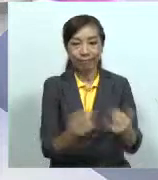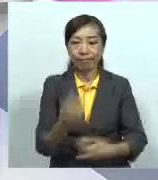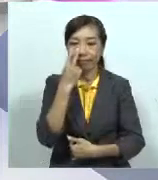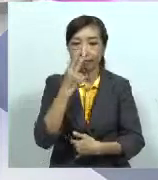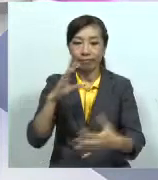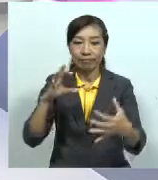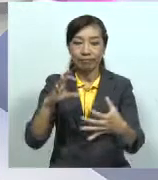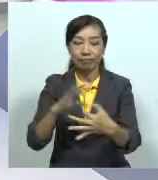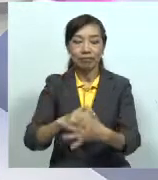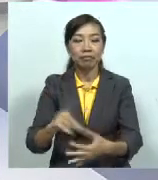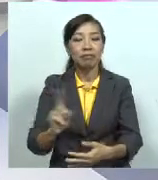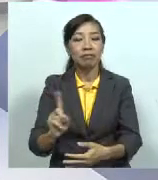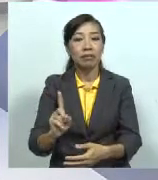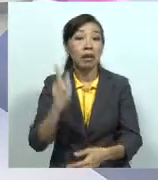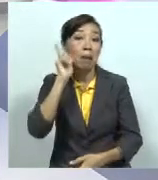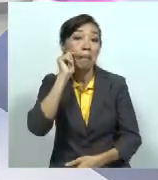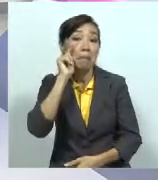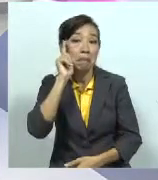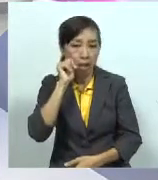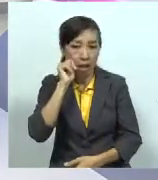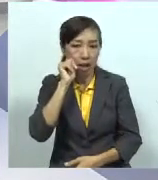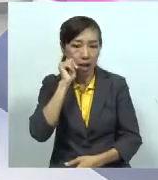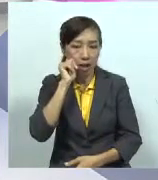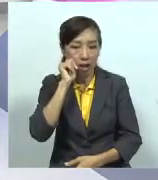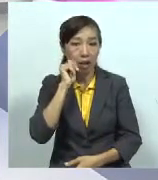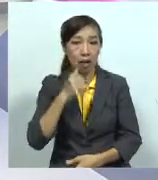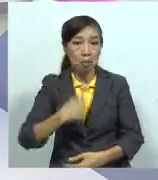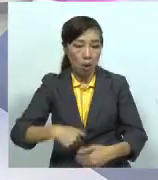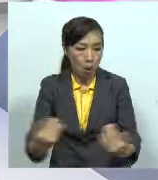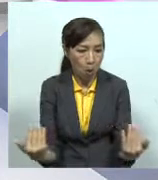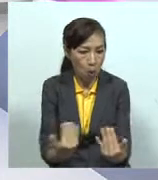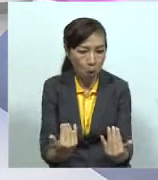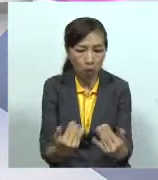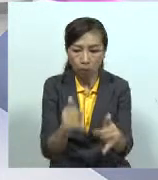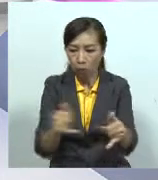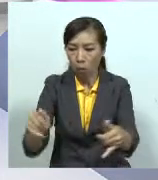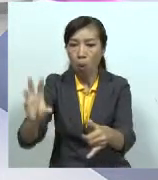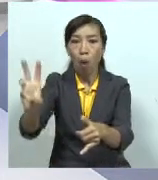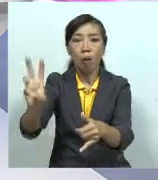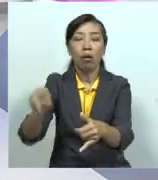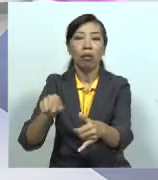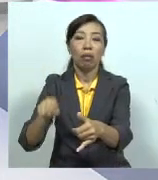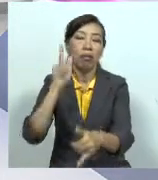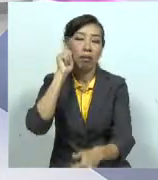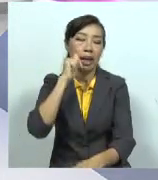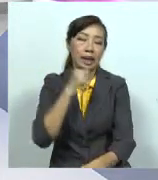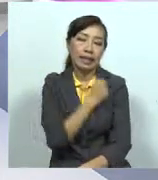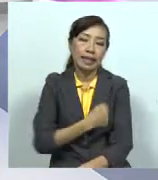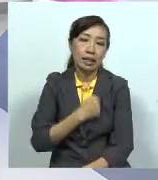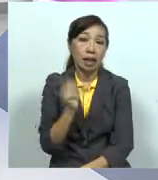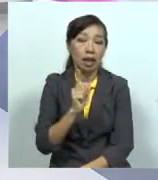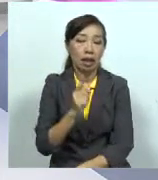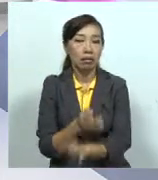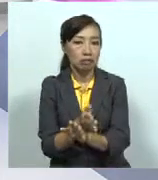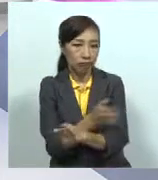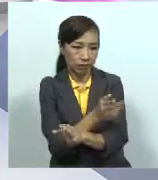กรณีความช้ำใจนะฮะของคุณแม่ลูกหกนะครับหลังจากเกิดเหตุการณ์นี้เป็นกรณีที่เพจ Facebook เครือข่ายร